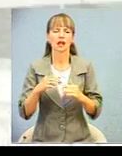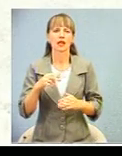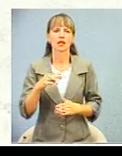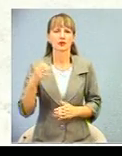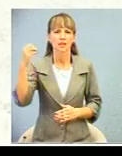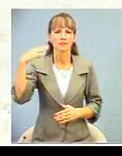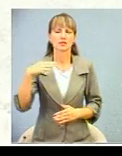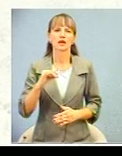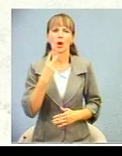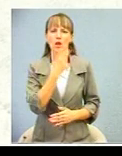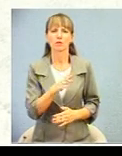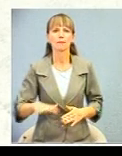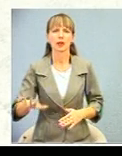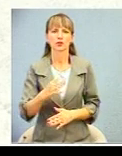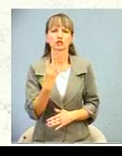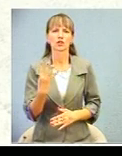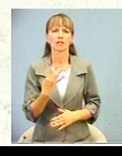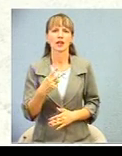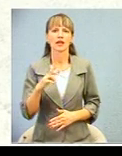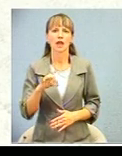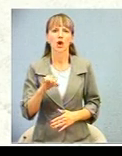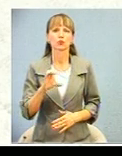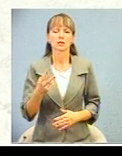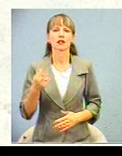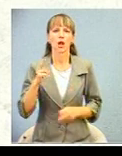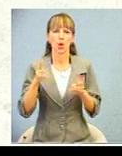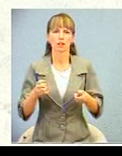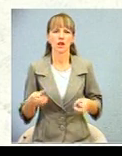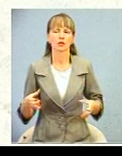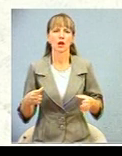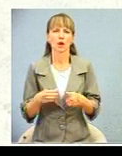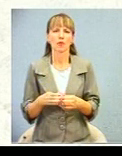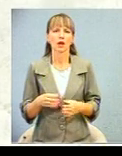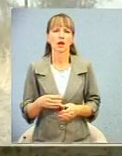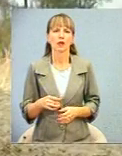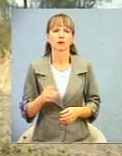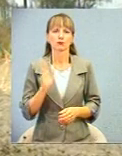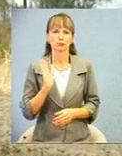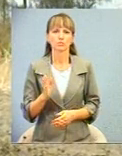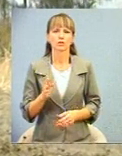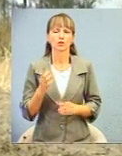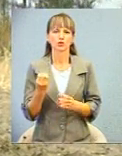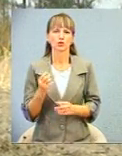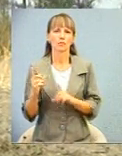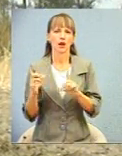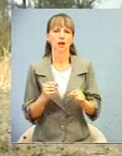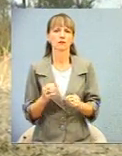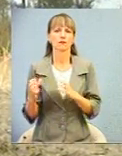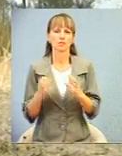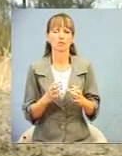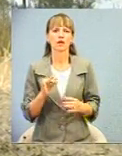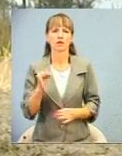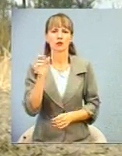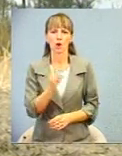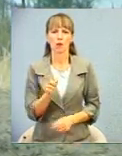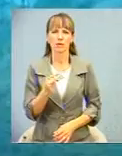оглядовий майданчик, останній – 4-й ярус, підготовлений для готельних комплексів. Врахований також проїзд транспорту. Попереду обговорення проєкту з громадськістю та